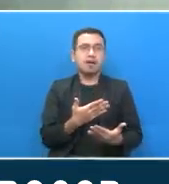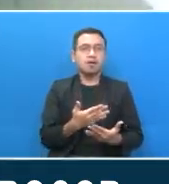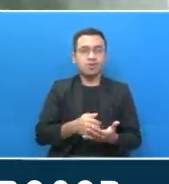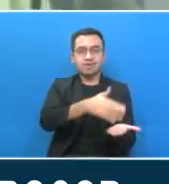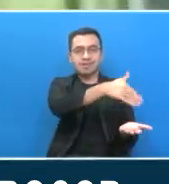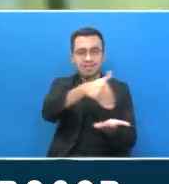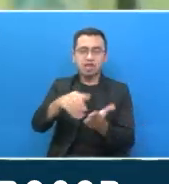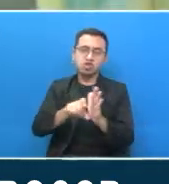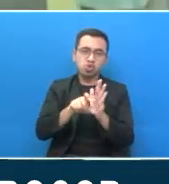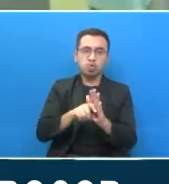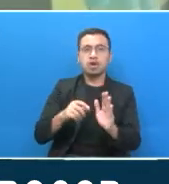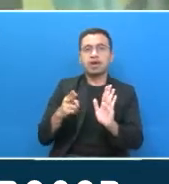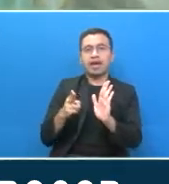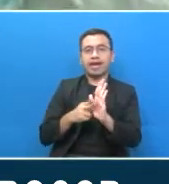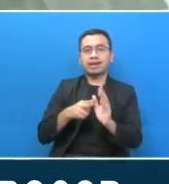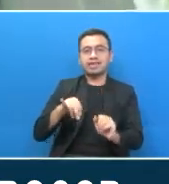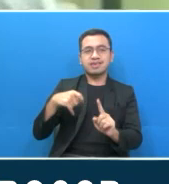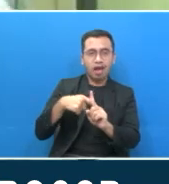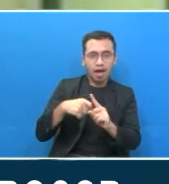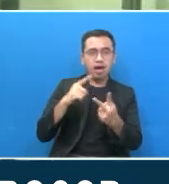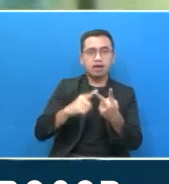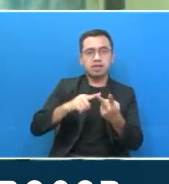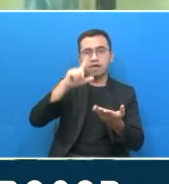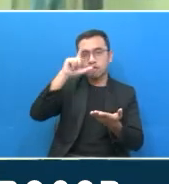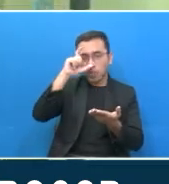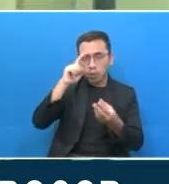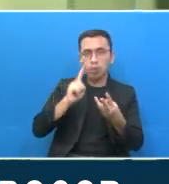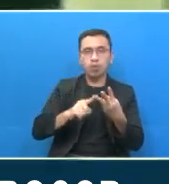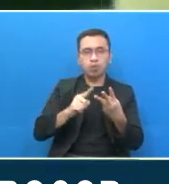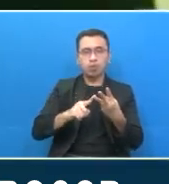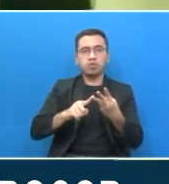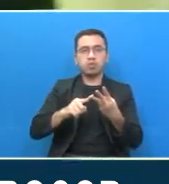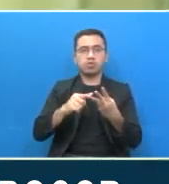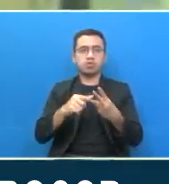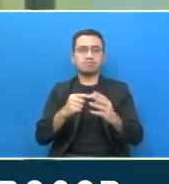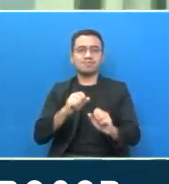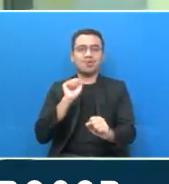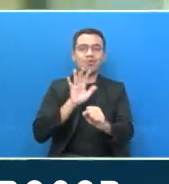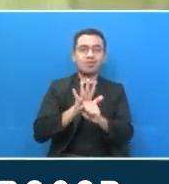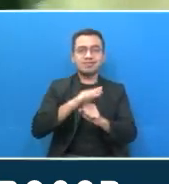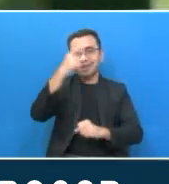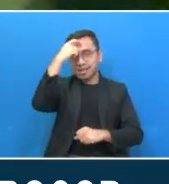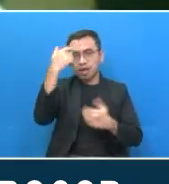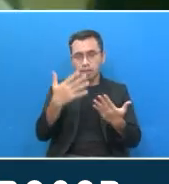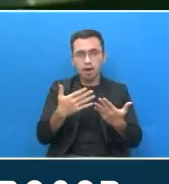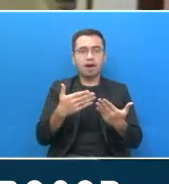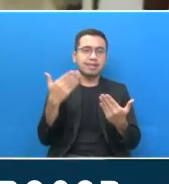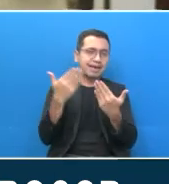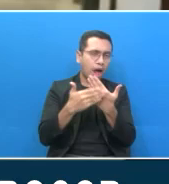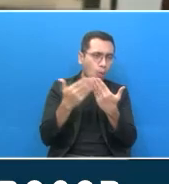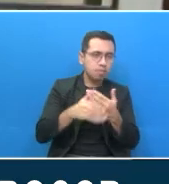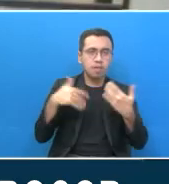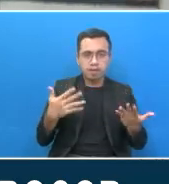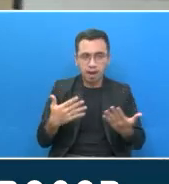foto diagnosa hasil tes coffee 19 hingga rencana perawatan data yang bocor juga